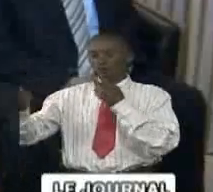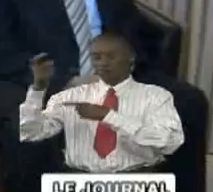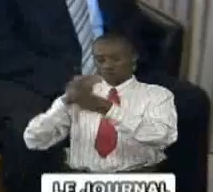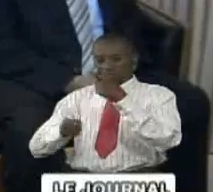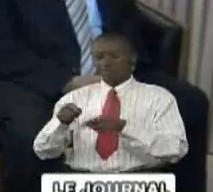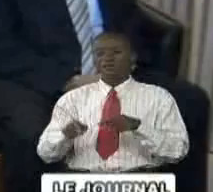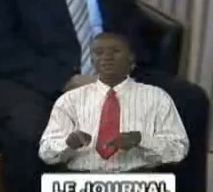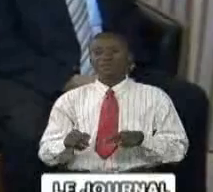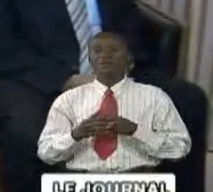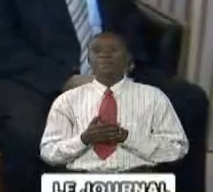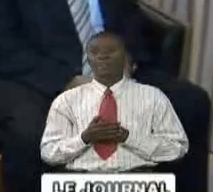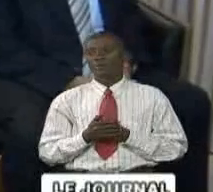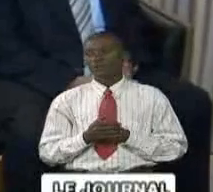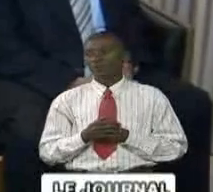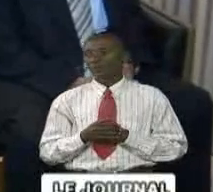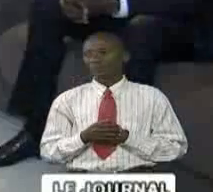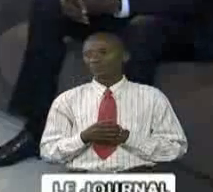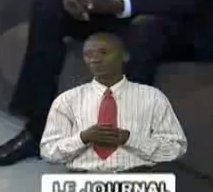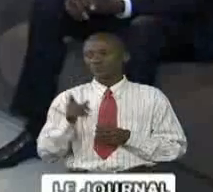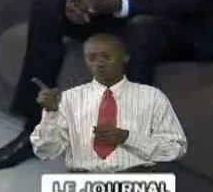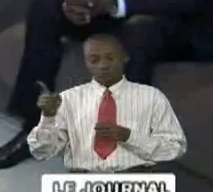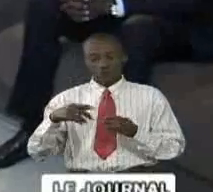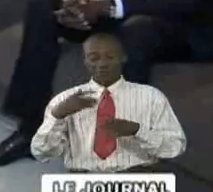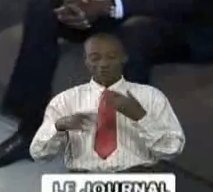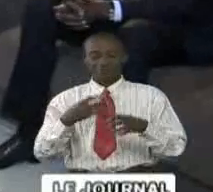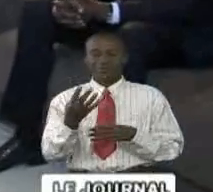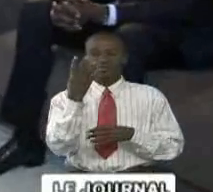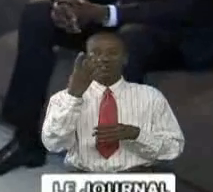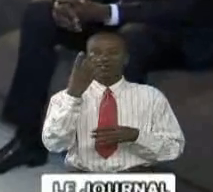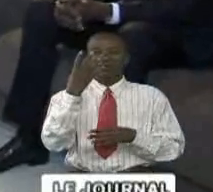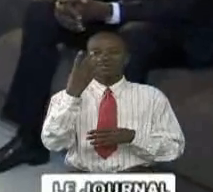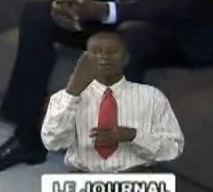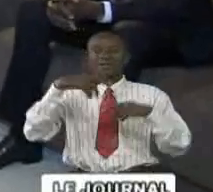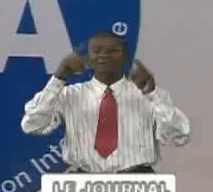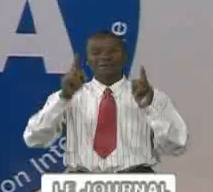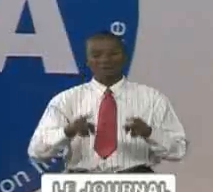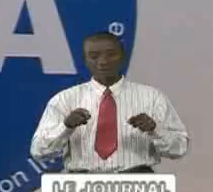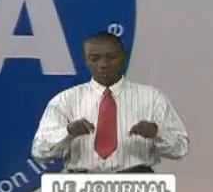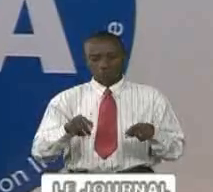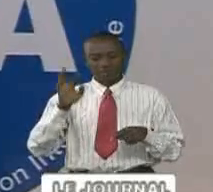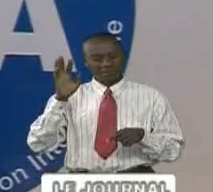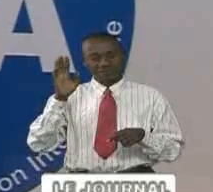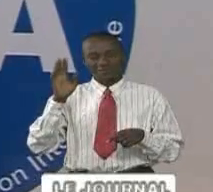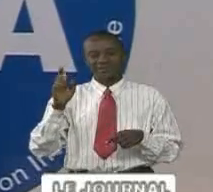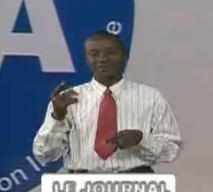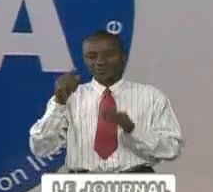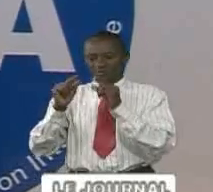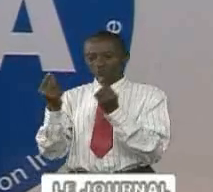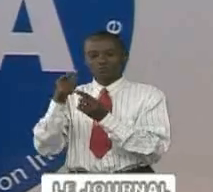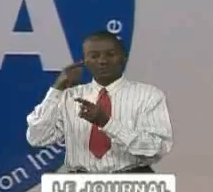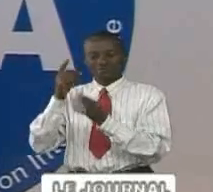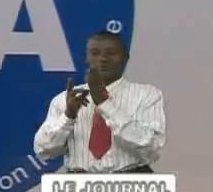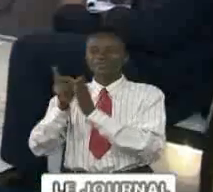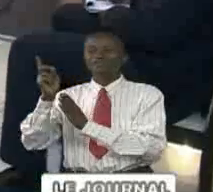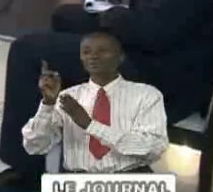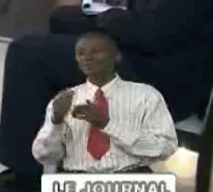entamée. Ce dernier vient de passer 4 années à Kinshasa aux commandes de l'Agence japonaise de développement. Le Japon